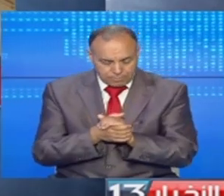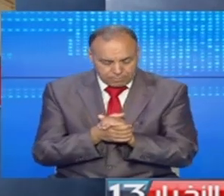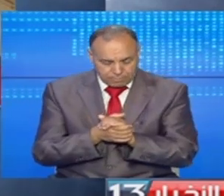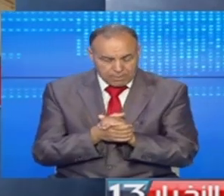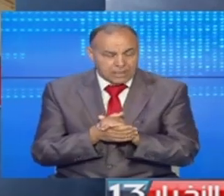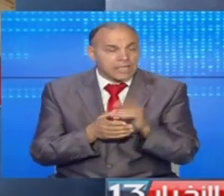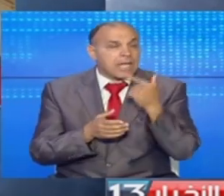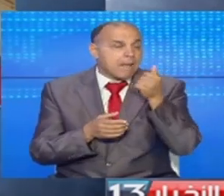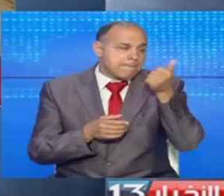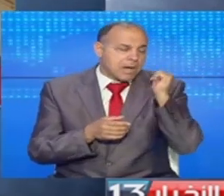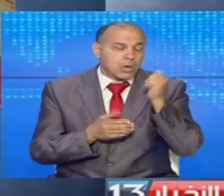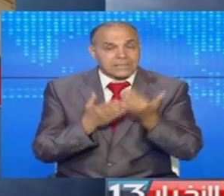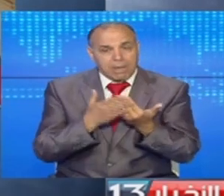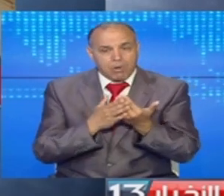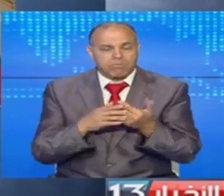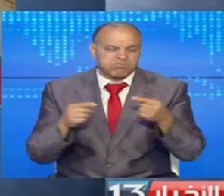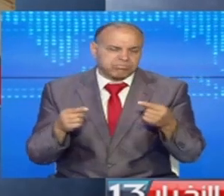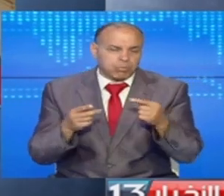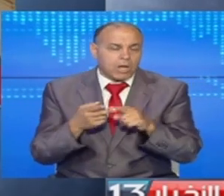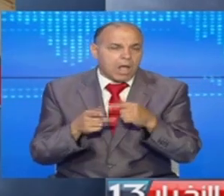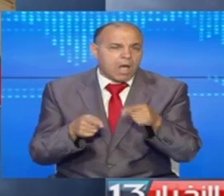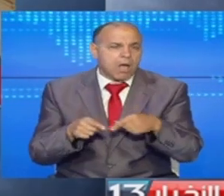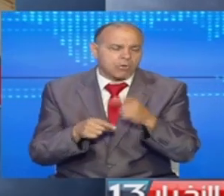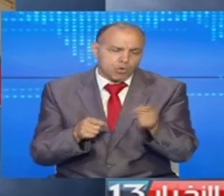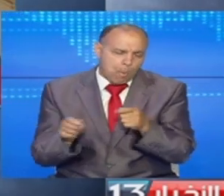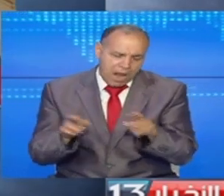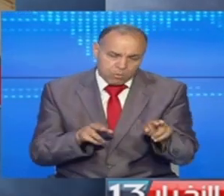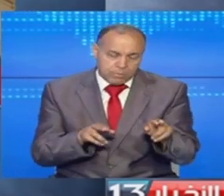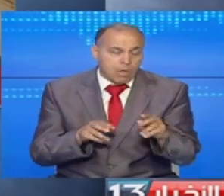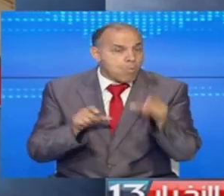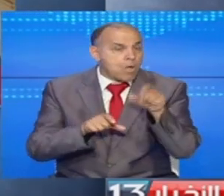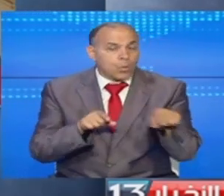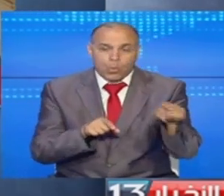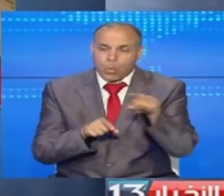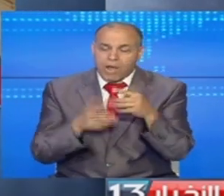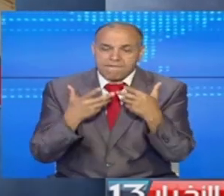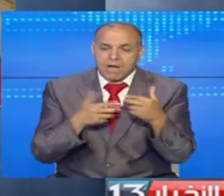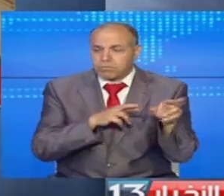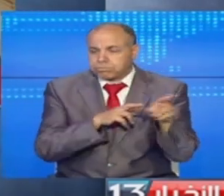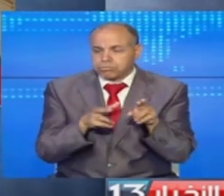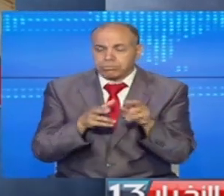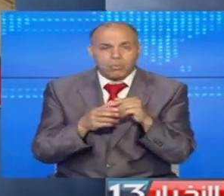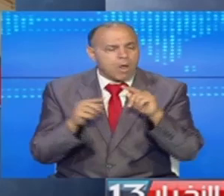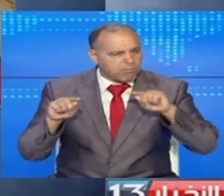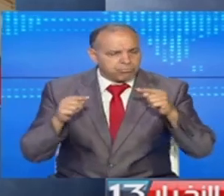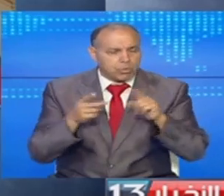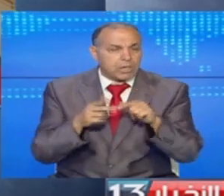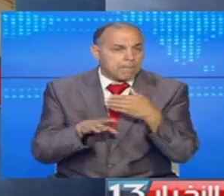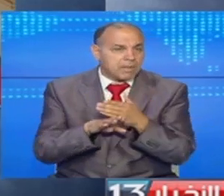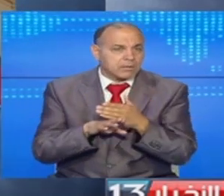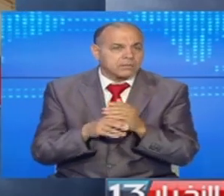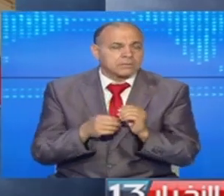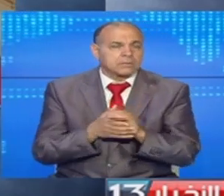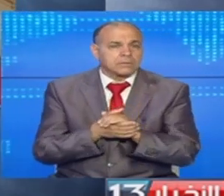شهدته يوم أمس وصباح اليوم من هدوء وعودة للحياة الطبيعية. المواطنون هنا تفاجأوا بعودة هذه المناوشات بعد